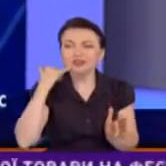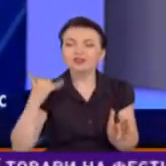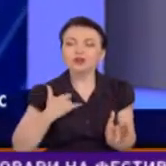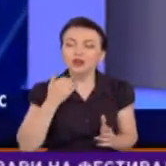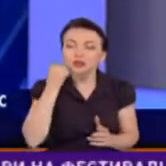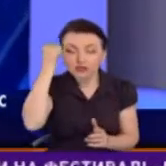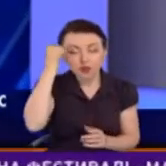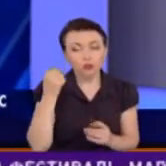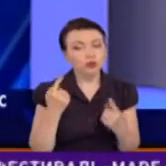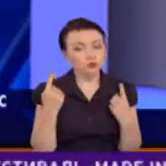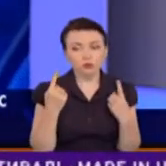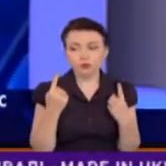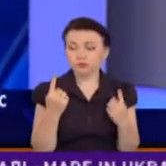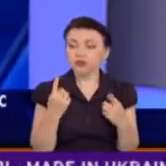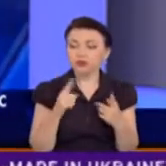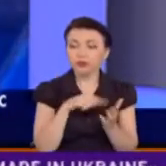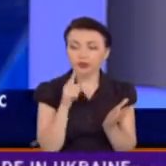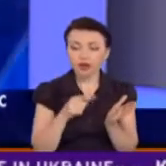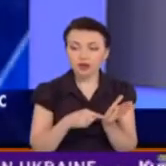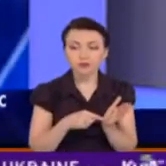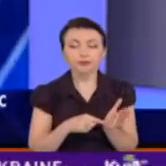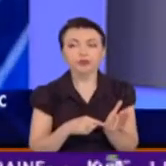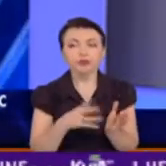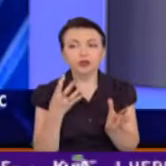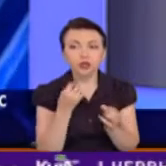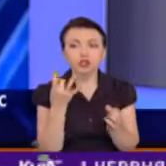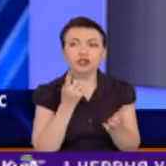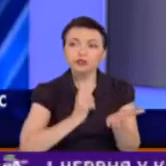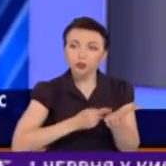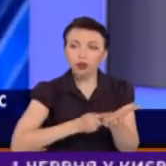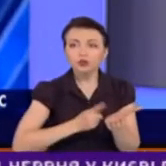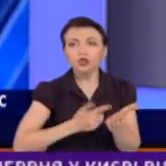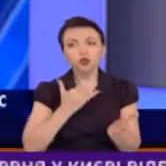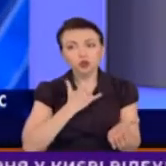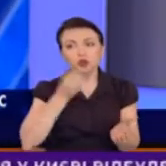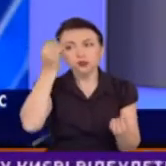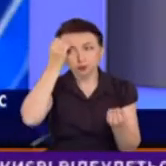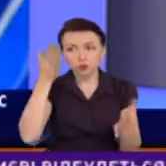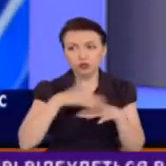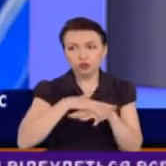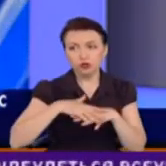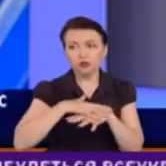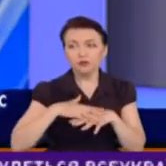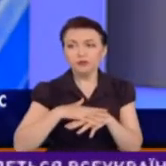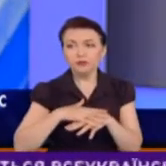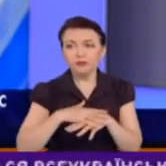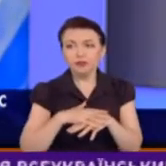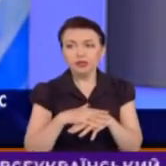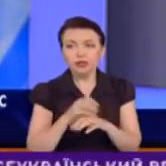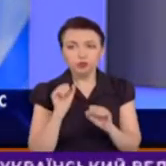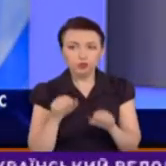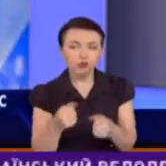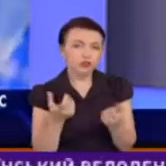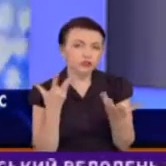Таке масштабне ви зачепили питання. Ще раз доказую, що у нас мудрий народ. І може такими простими